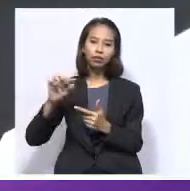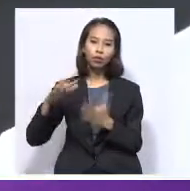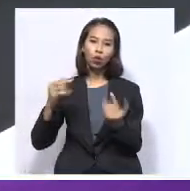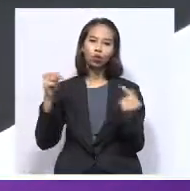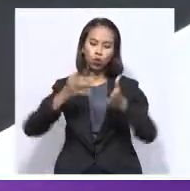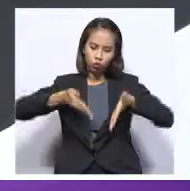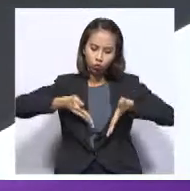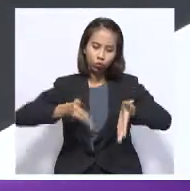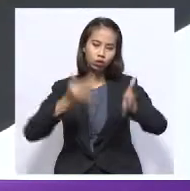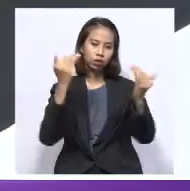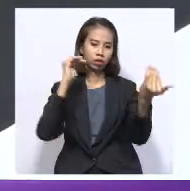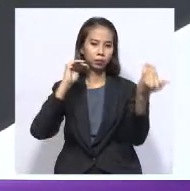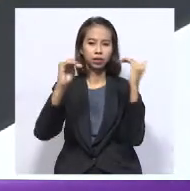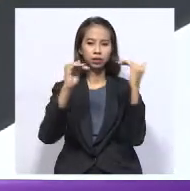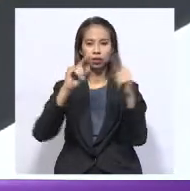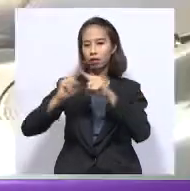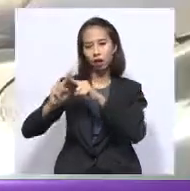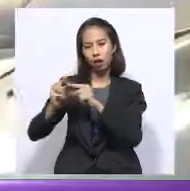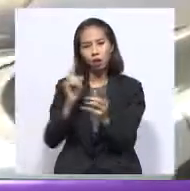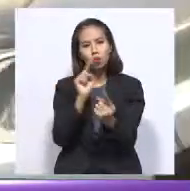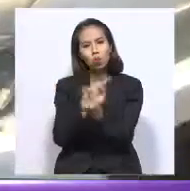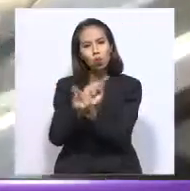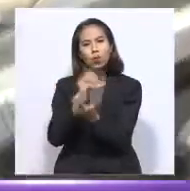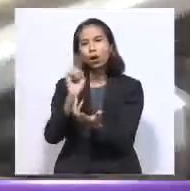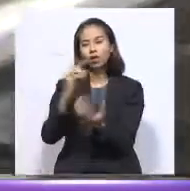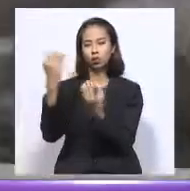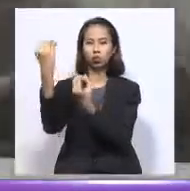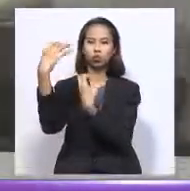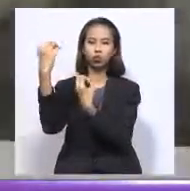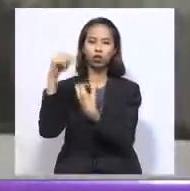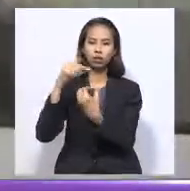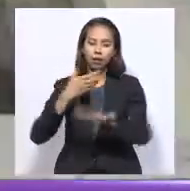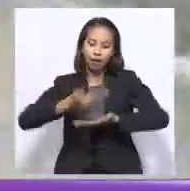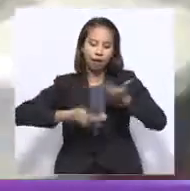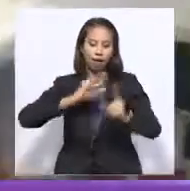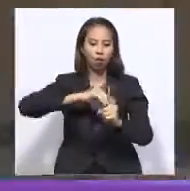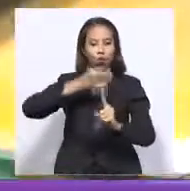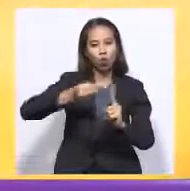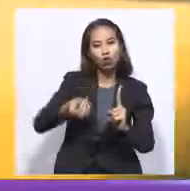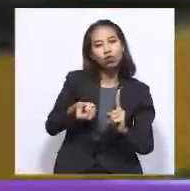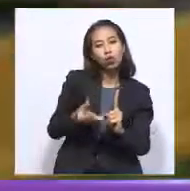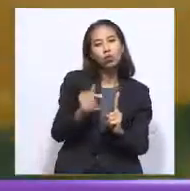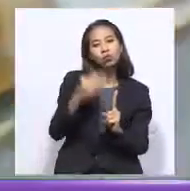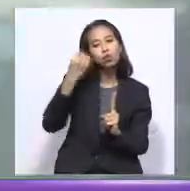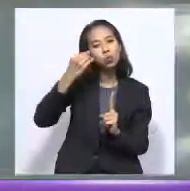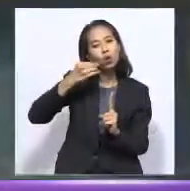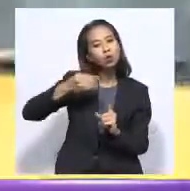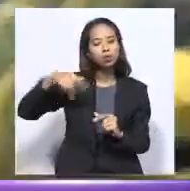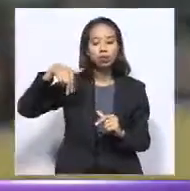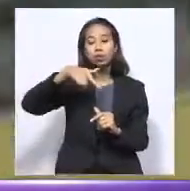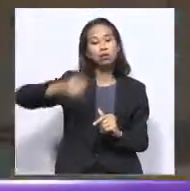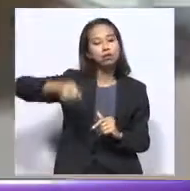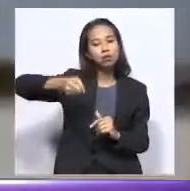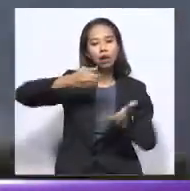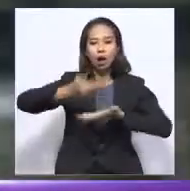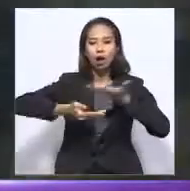ยรอบตามสี่แยกต่างๆนะคะก็ยังพบค่ะว่ามีพ่อค้าแม่ค้าขายกล้วยทอดหรือว่ากล้วยแขกที่เราเรียกกันอยู่บ้างเล็กน้อย